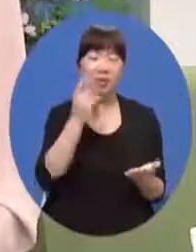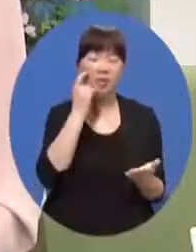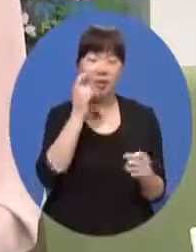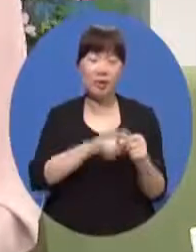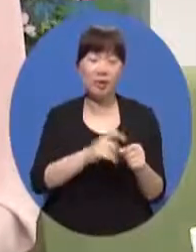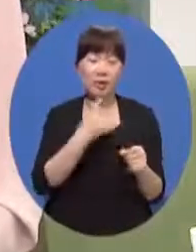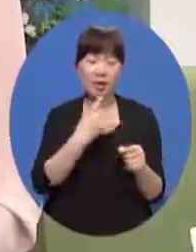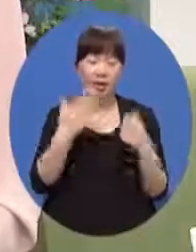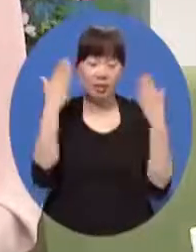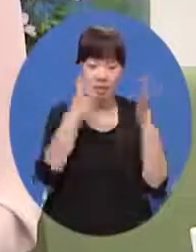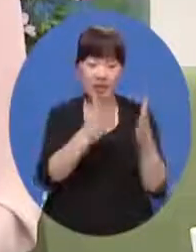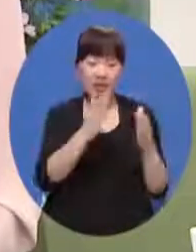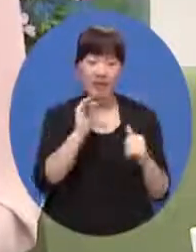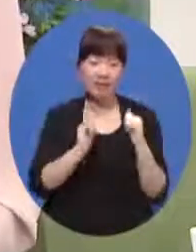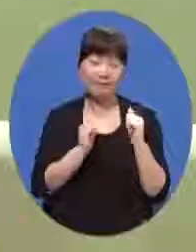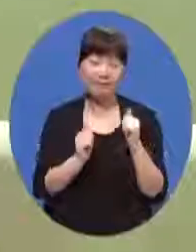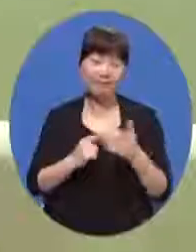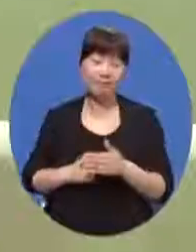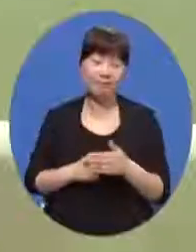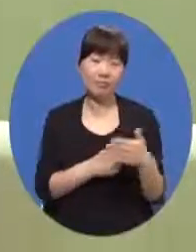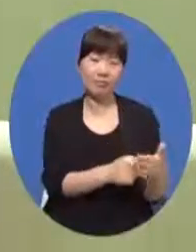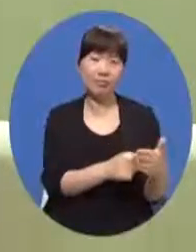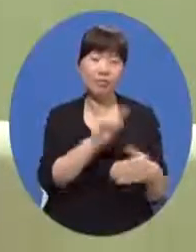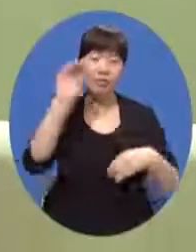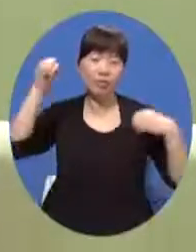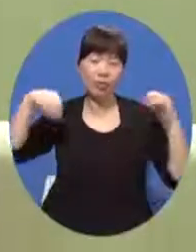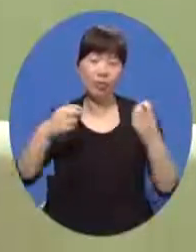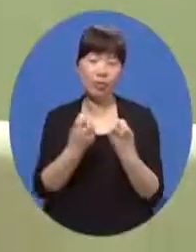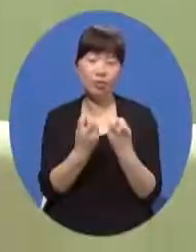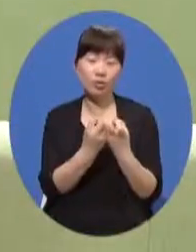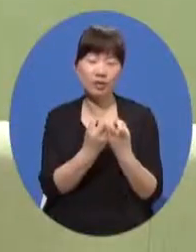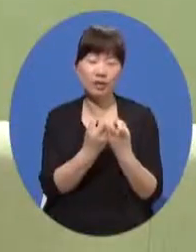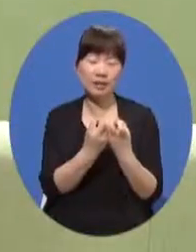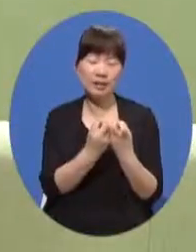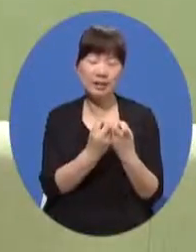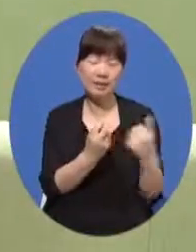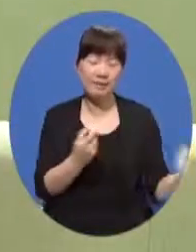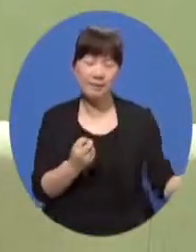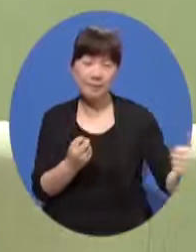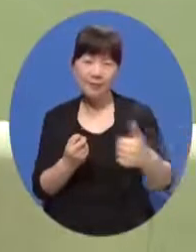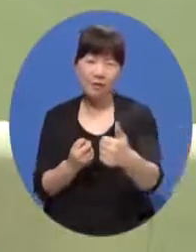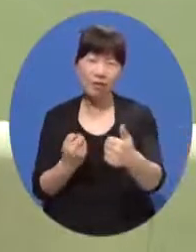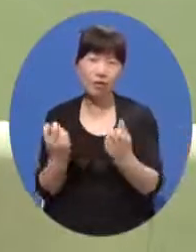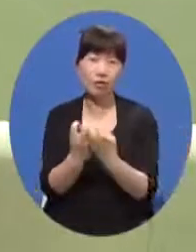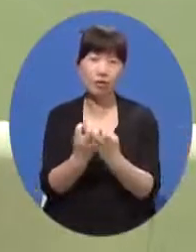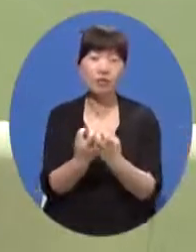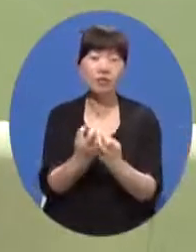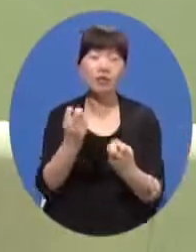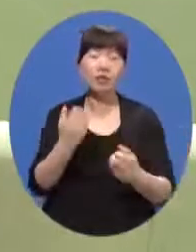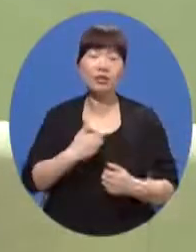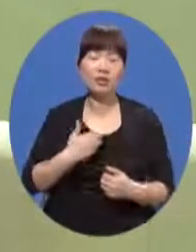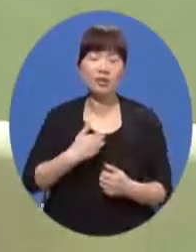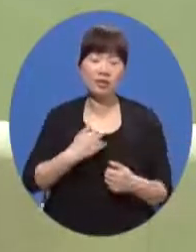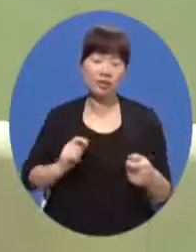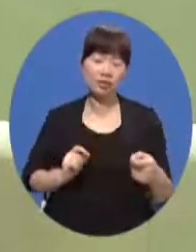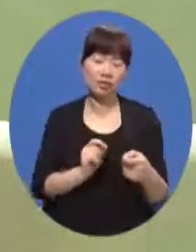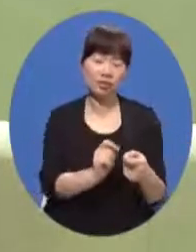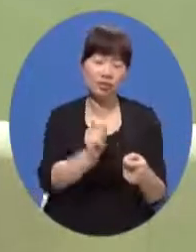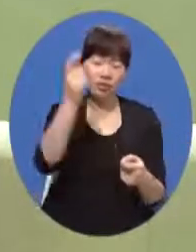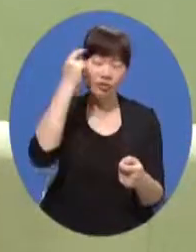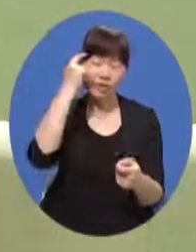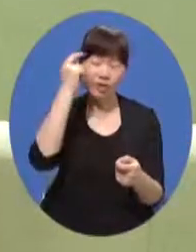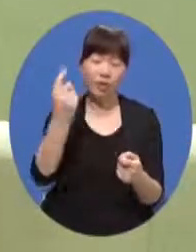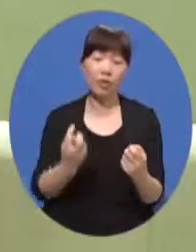목표만 목표를 네네. 그러니까 저 동물이 어떻게 뛸 것이고 그 다음에 어떤 식으로 내가 접근을 해야 될